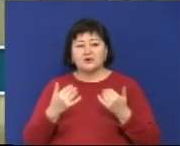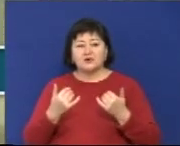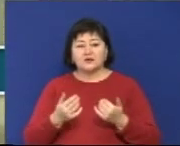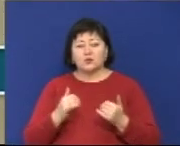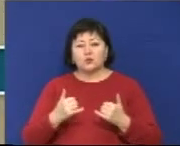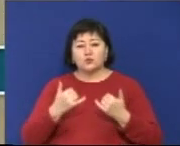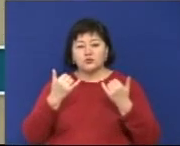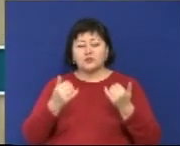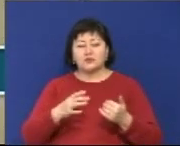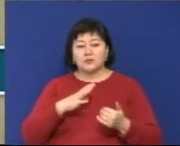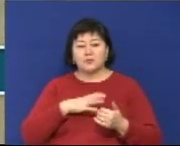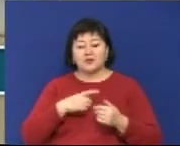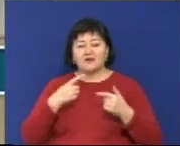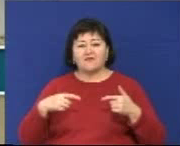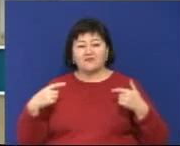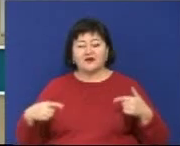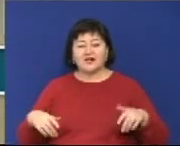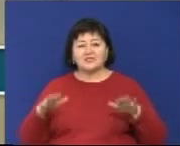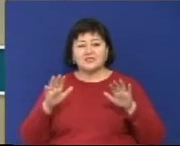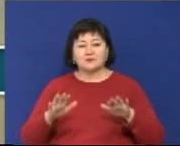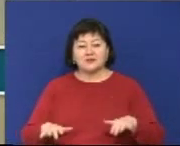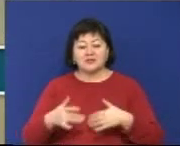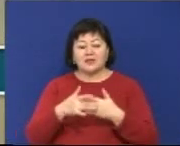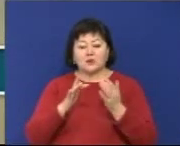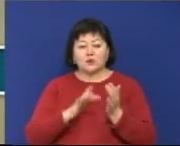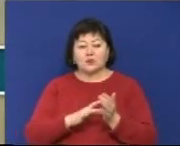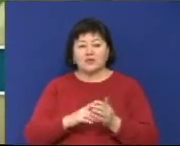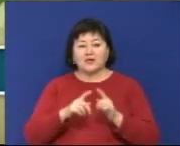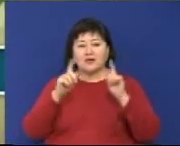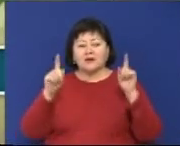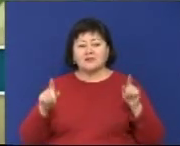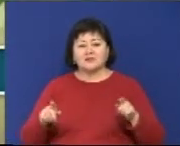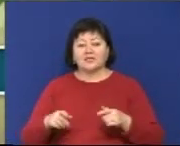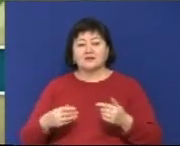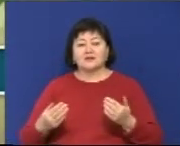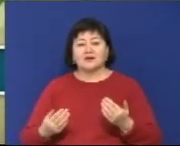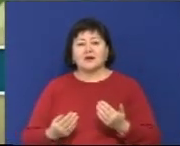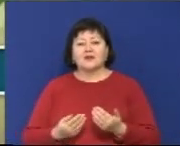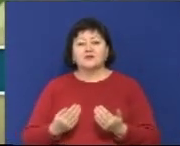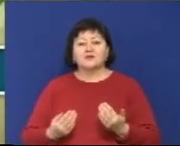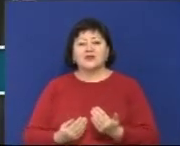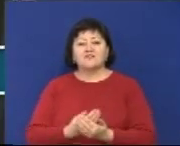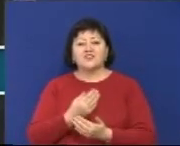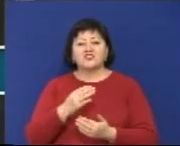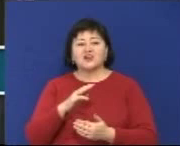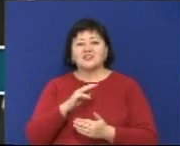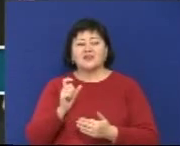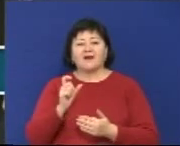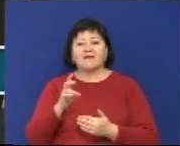города, то теперь все услуги можно получить в одном месте. Здание оснащено передовой и современной техникой.